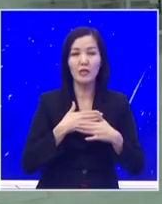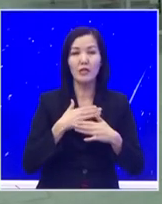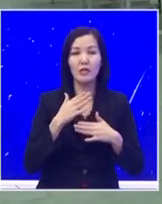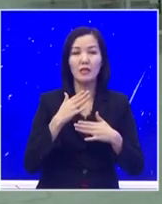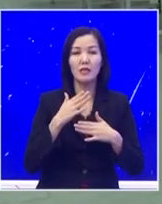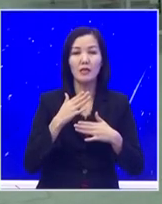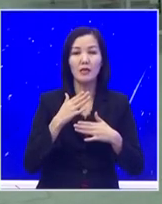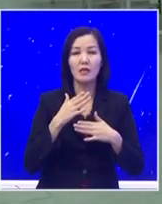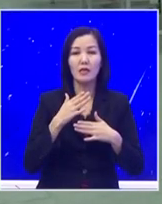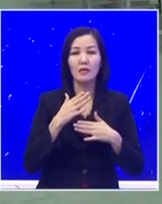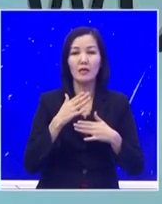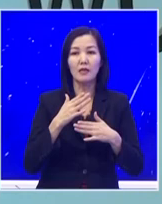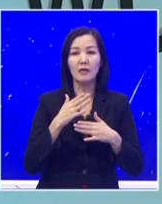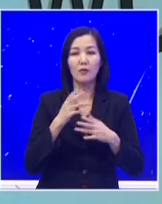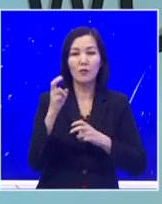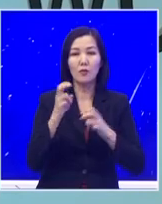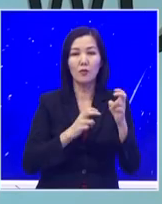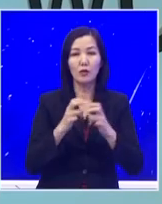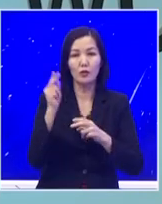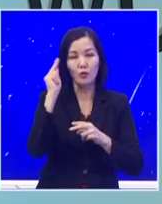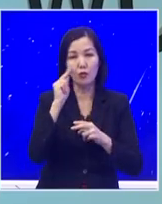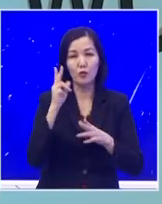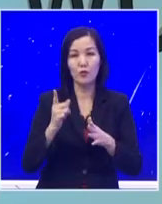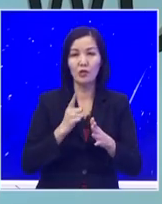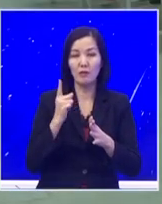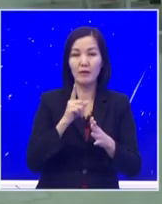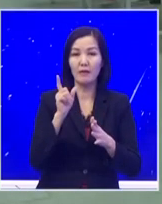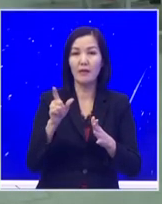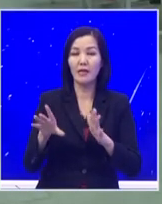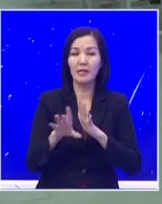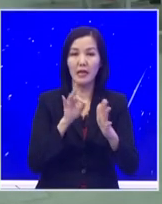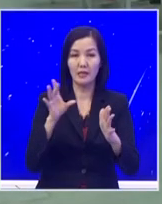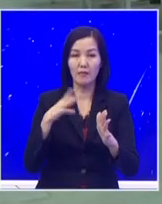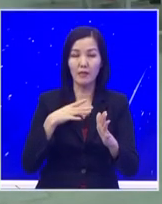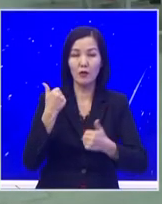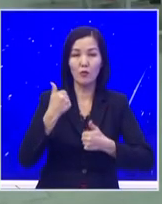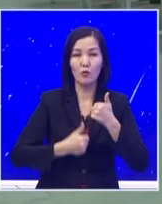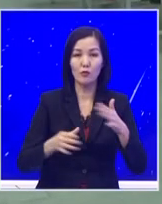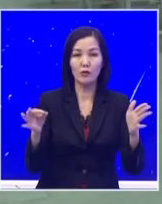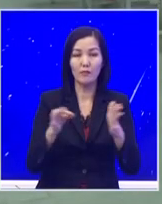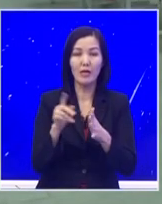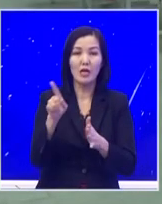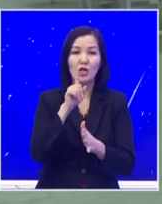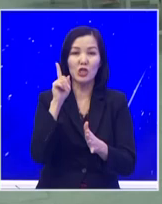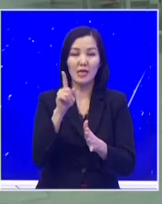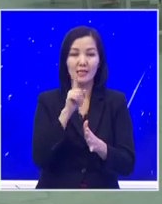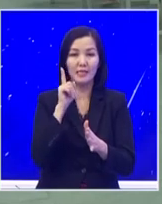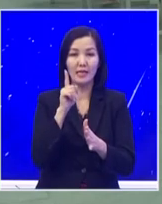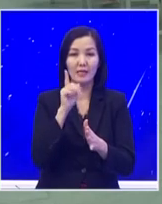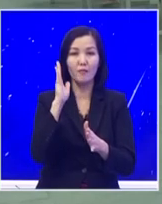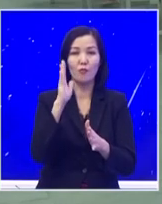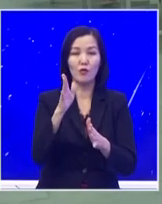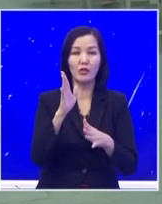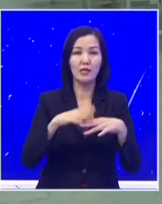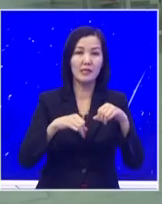оқыту шеберлері таңдап алды. Қазіргі өткізіліп жатқан конкурстың мақсаты мынау жас мамандардың, болашақ